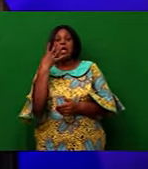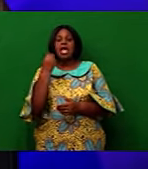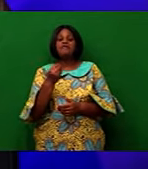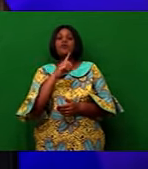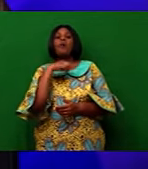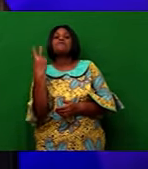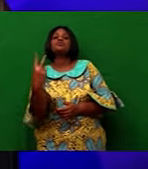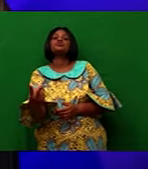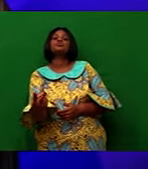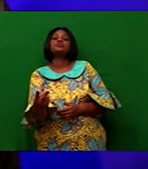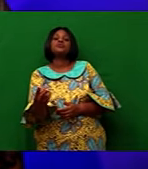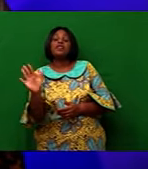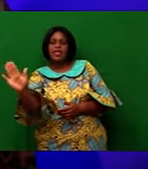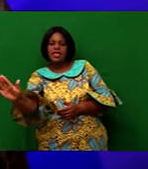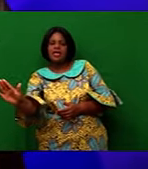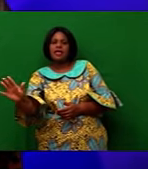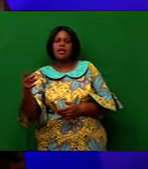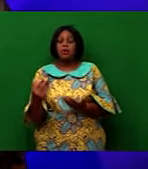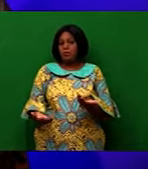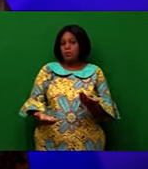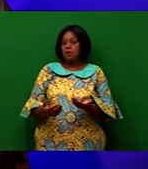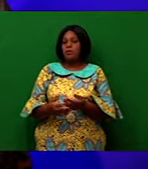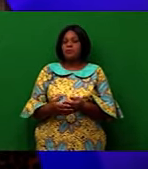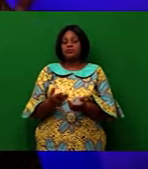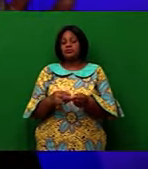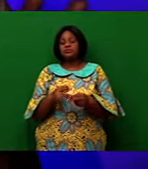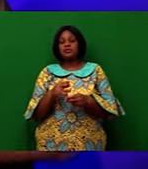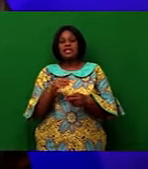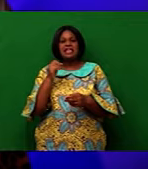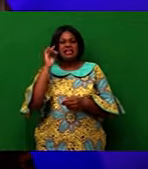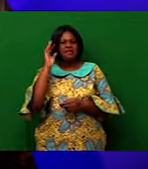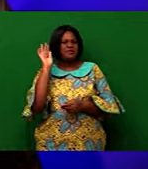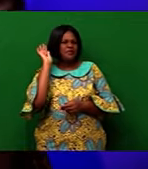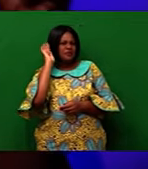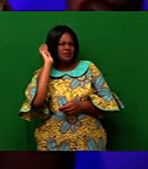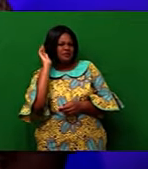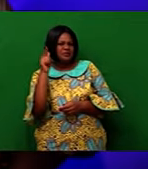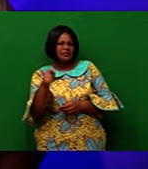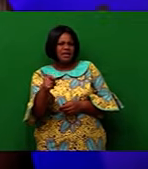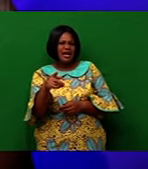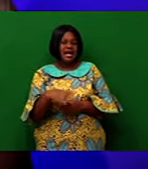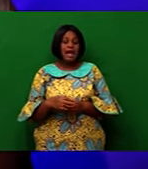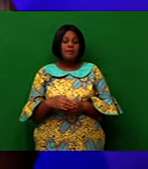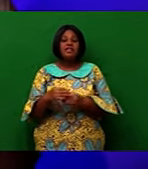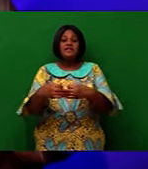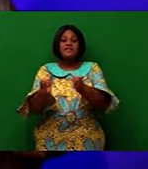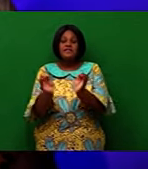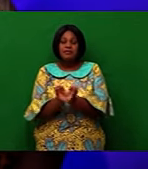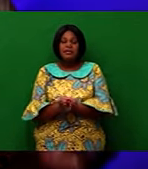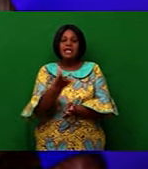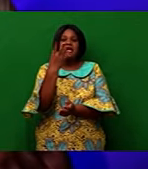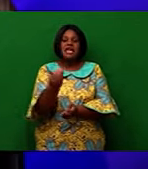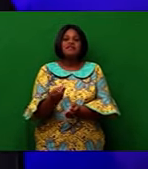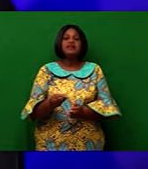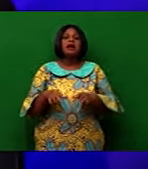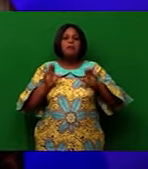kuti chipare kana kuti guru ukanzwa zvangotaurwa unoziva kuti apa musha uyu una ana mai